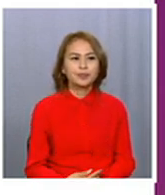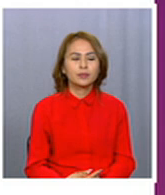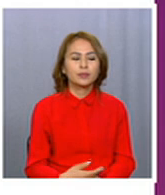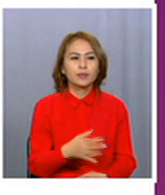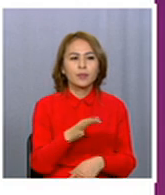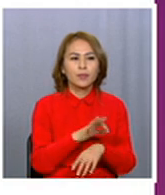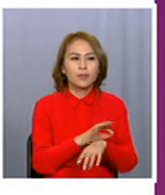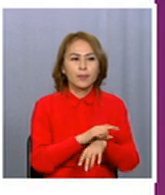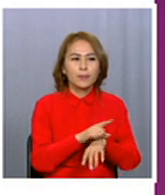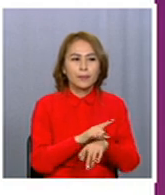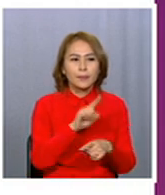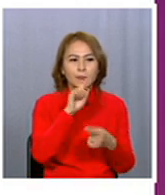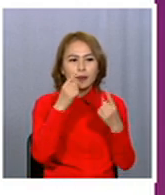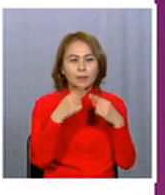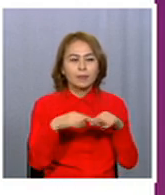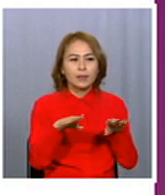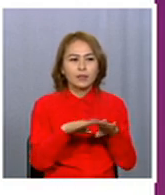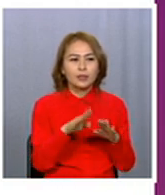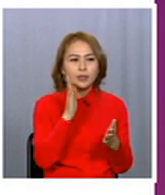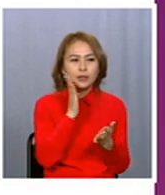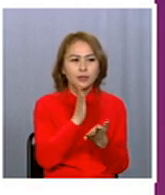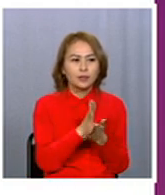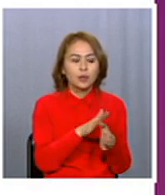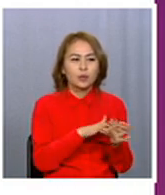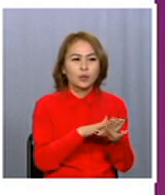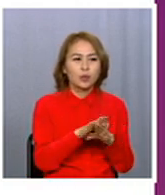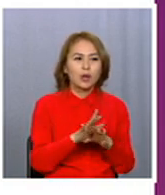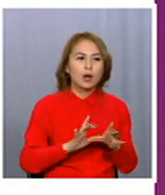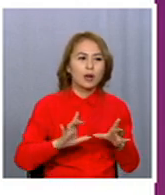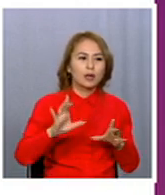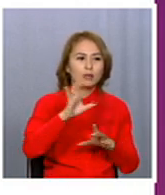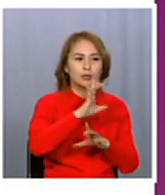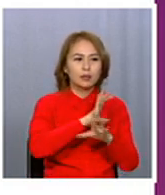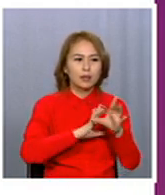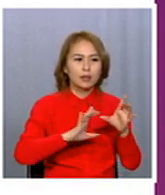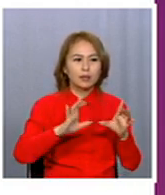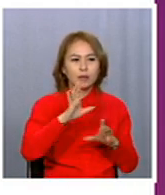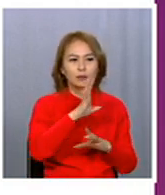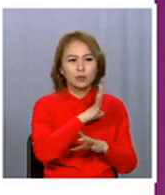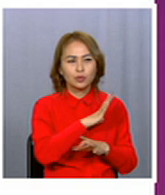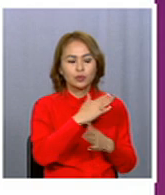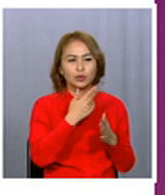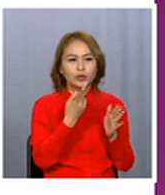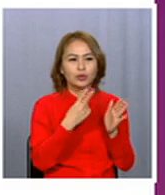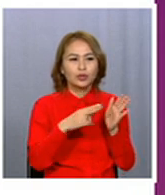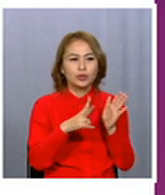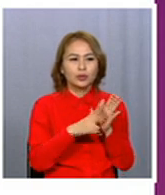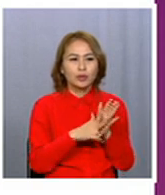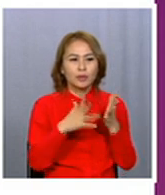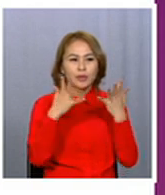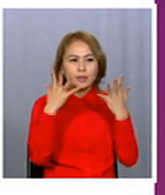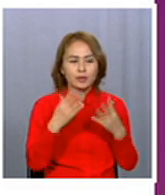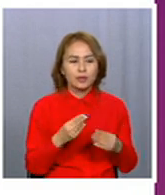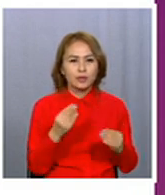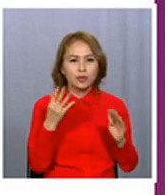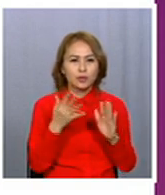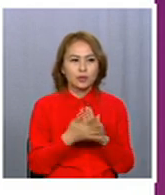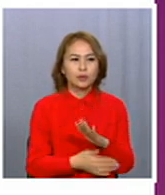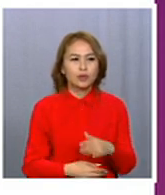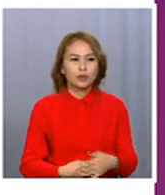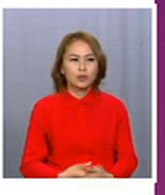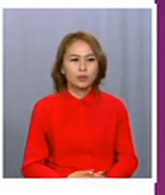Сағат тіліне қарама-қарсы бағытта жерді толық айналып шығу үшін 28